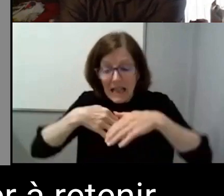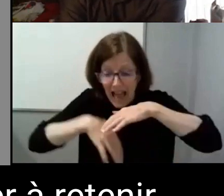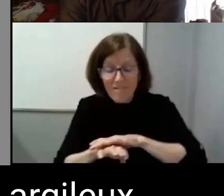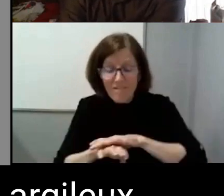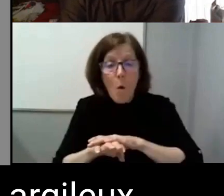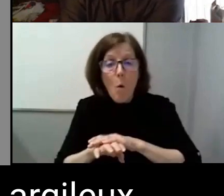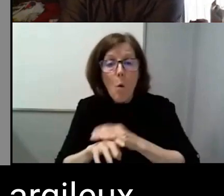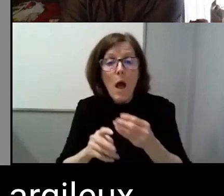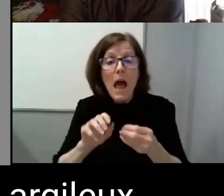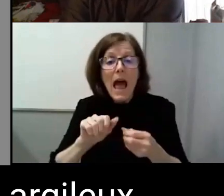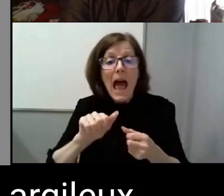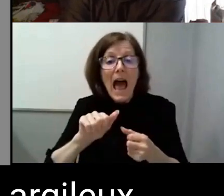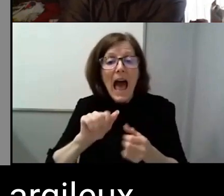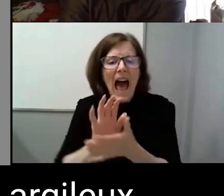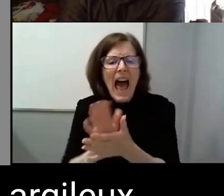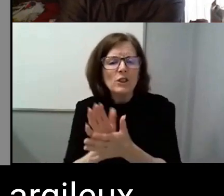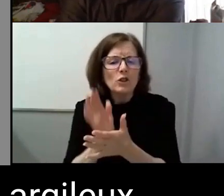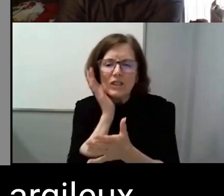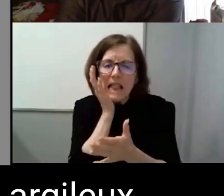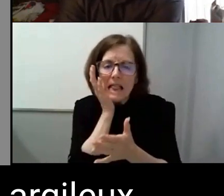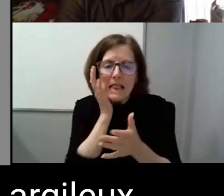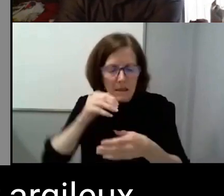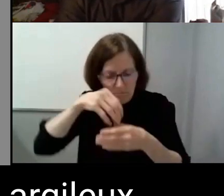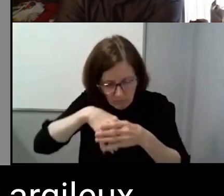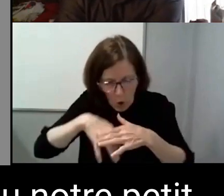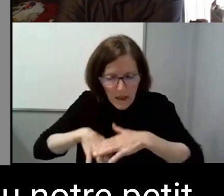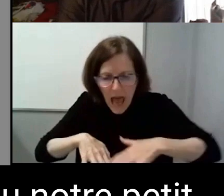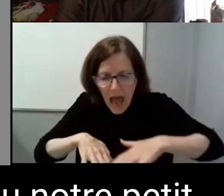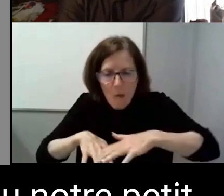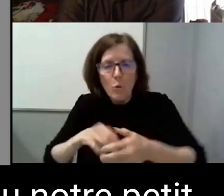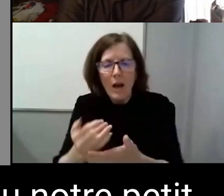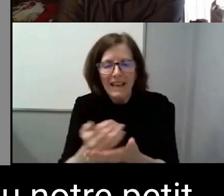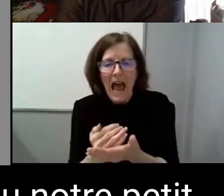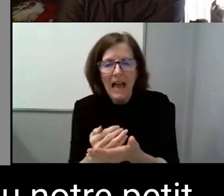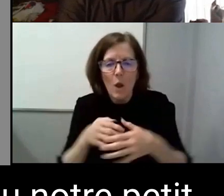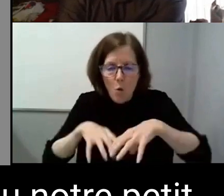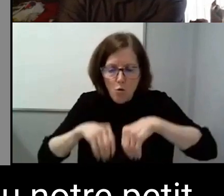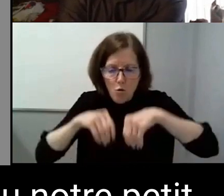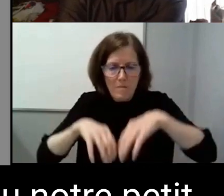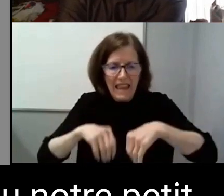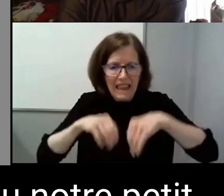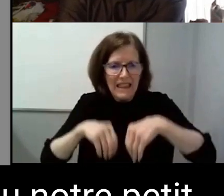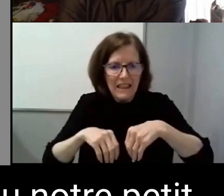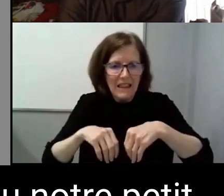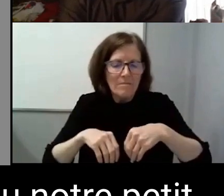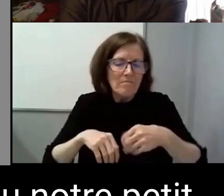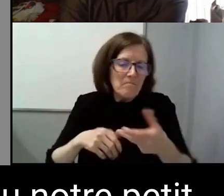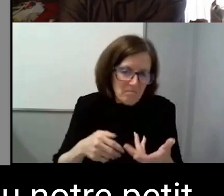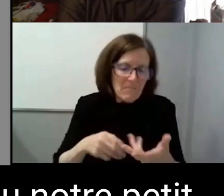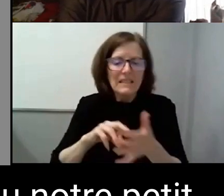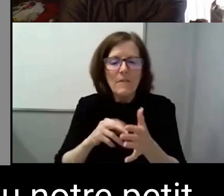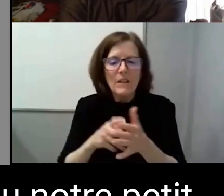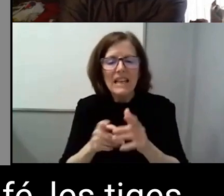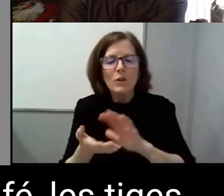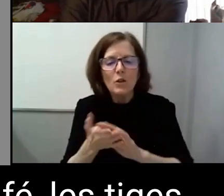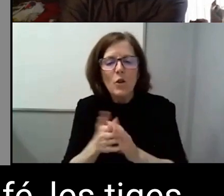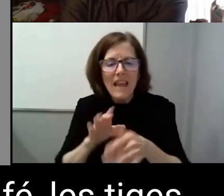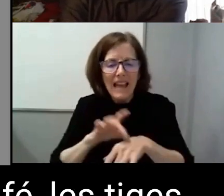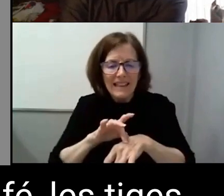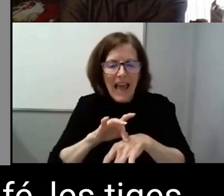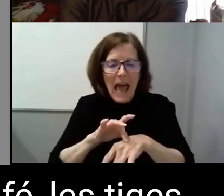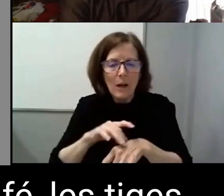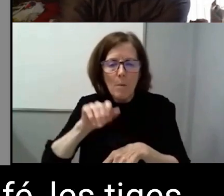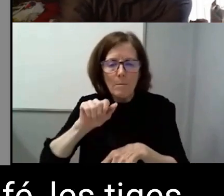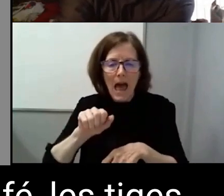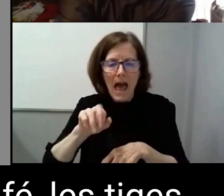retenir l'humidité ou s'installer dans un endroit argileux. Là. Et comme je disais, ça, c'est comme un peu notre petit testament